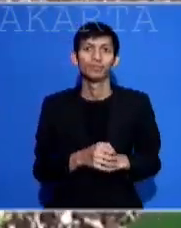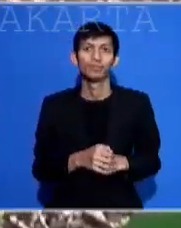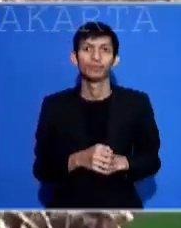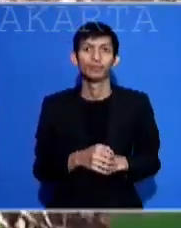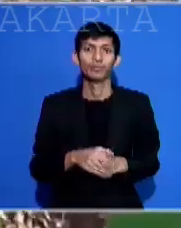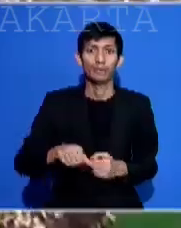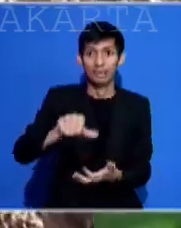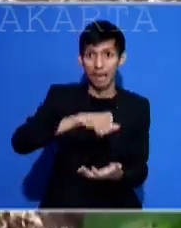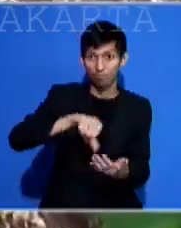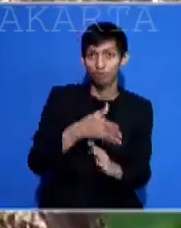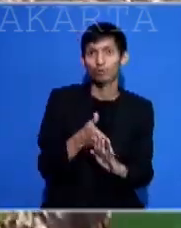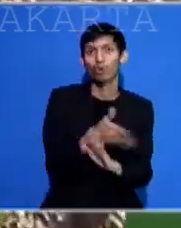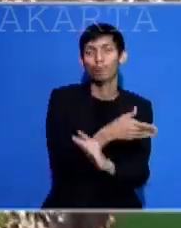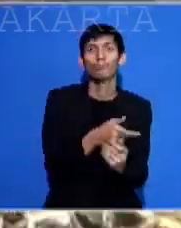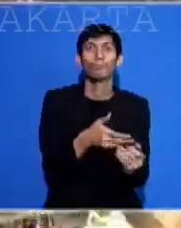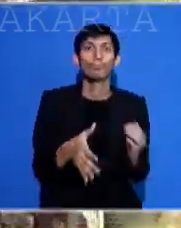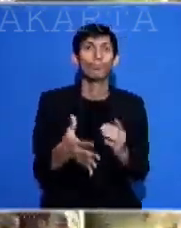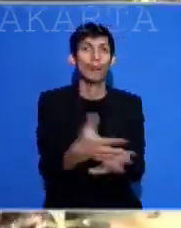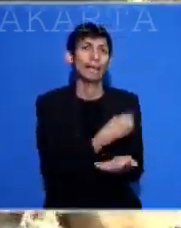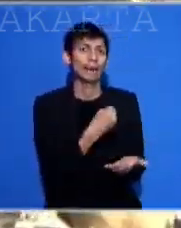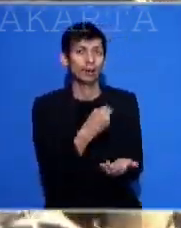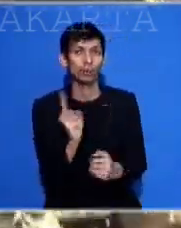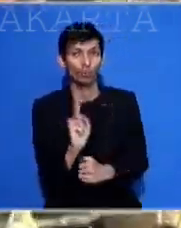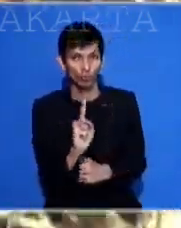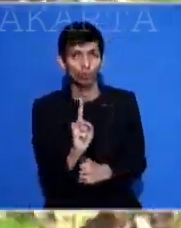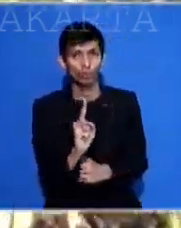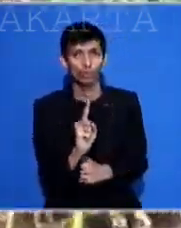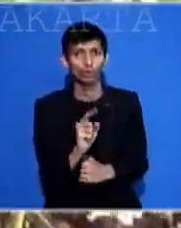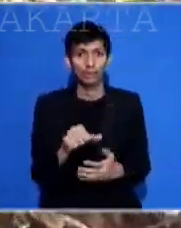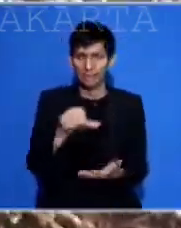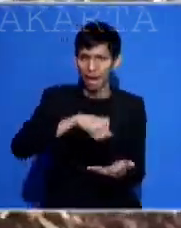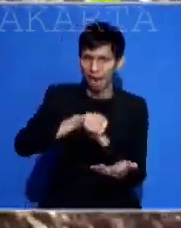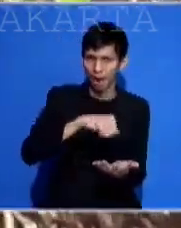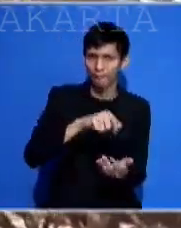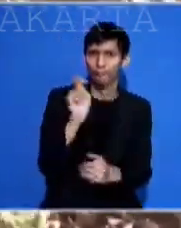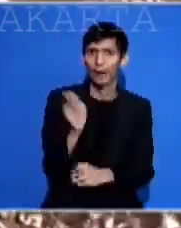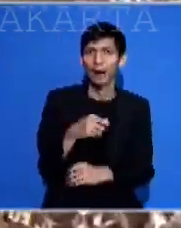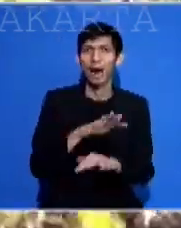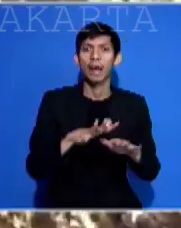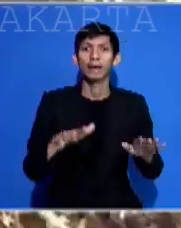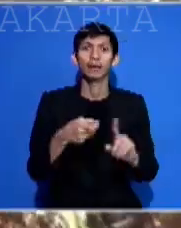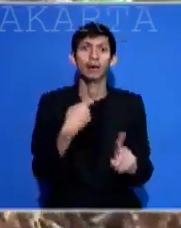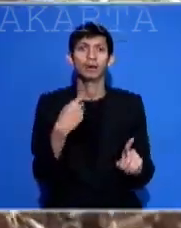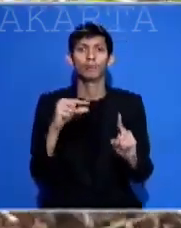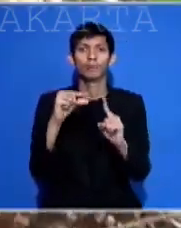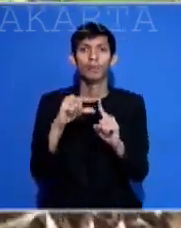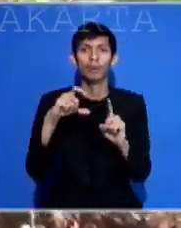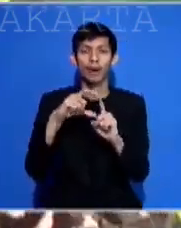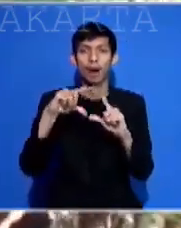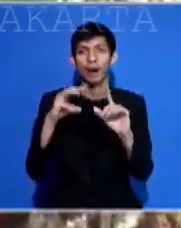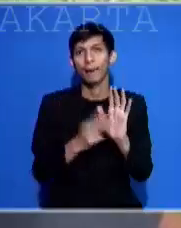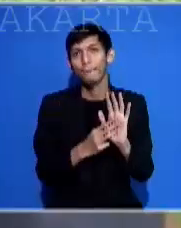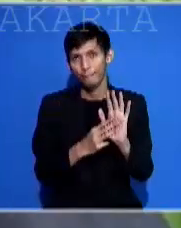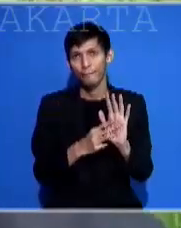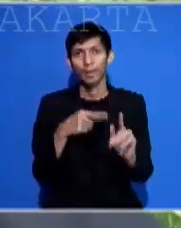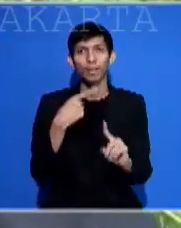katindakaken sadèrèngipun dipun panen lan ing salebeting nyirami lahan menika ngginakaken toya saking PDAM saéngga temtunipun badhe nambah